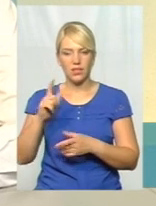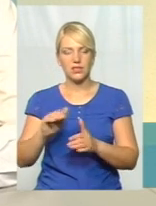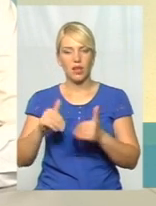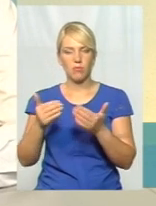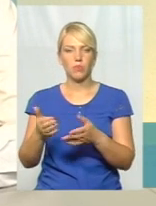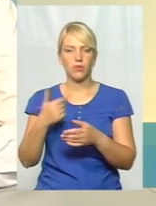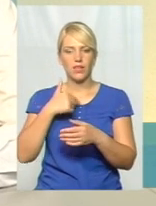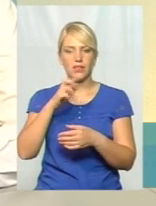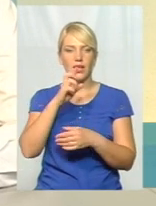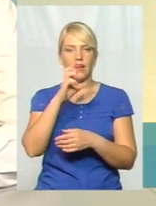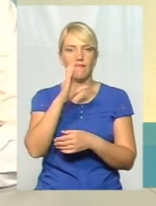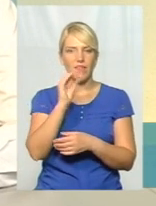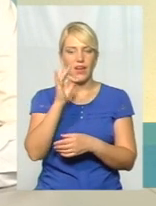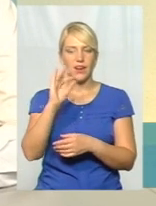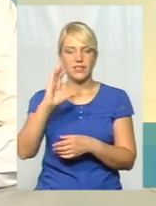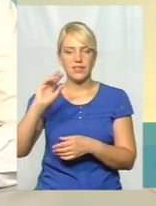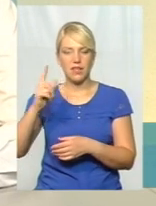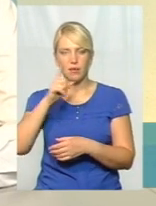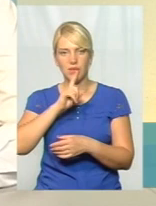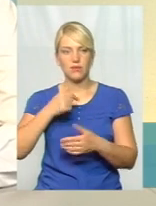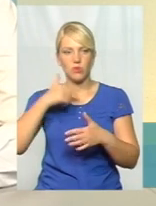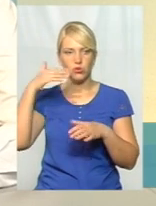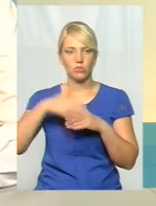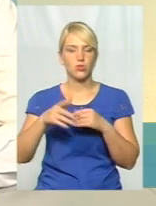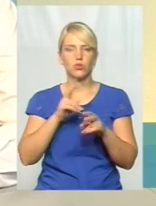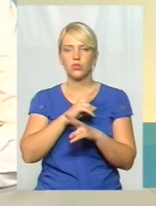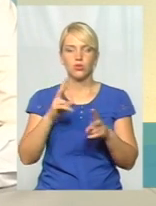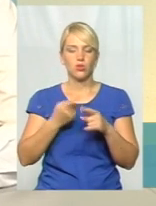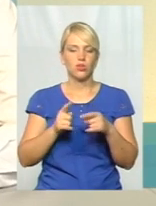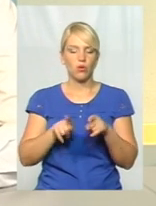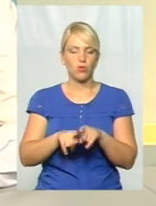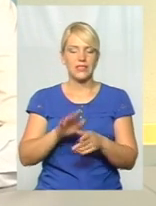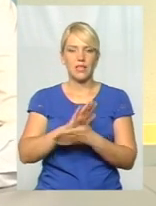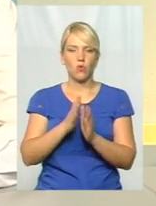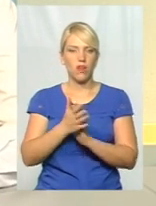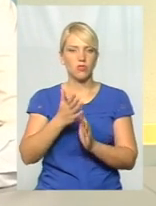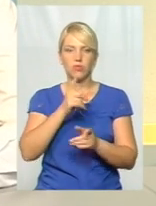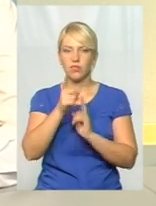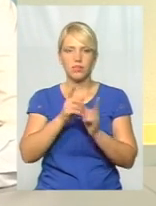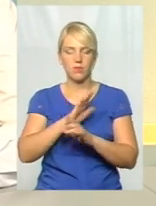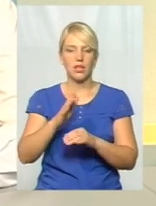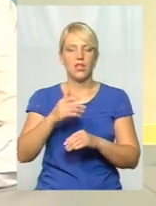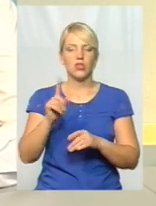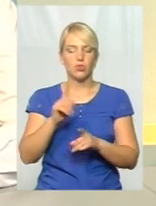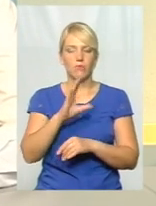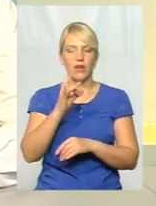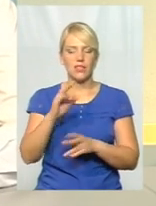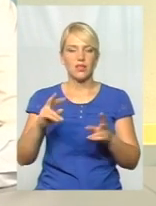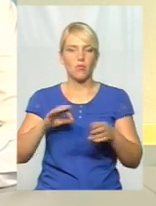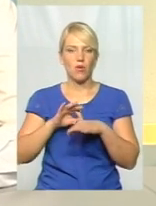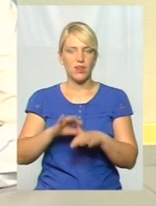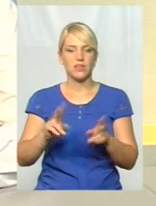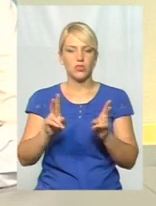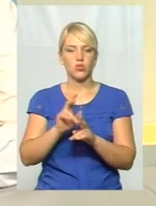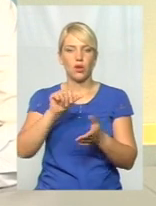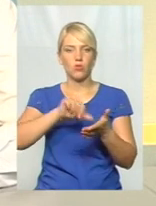Ми розуміємо, що реально до вересня місяця ніхто ситуацію не переламає, хіба що якесь чудо станеться, щоб вересні місяці провести таку зустріч за участю